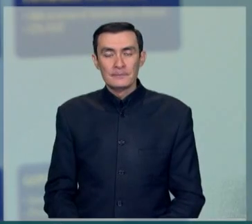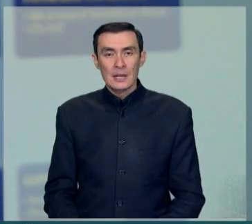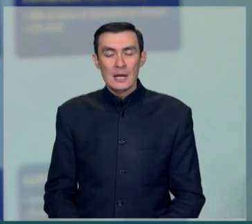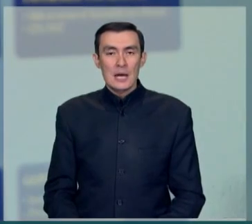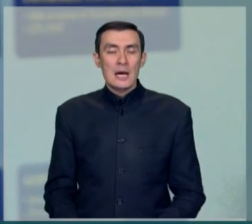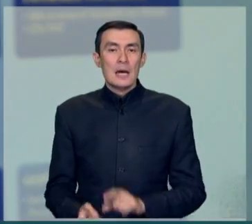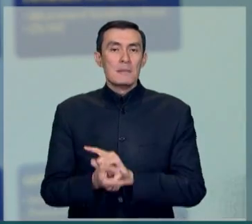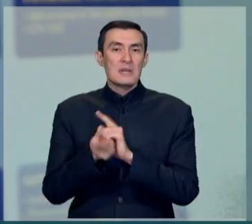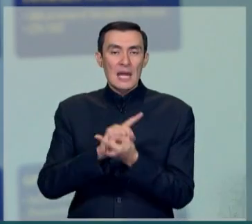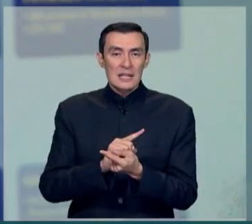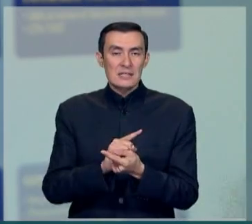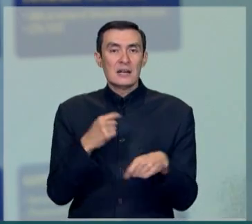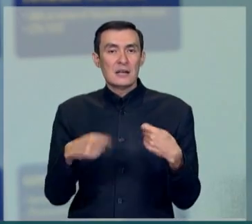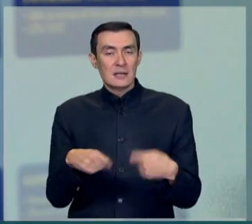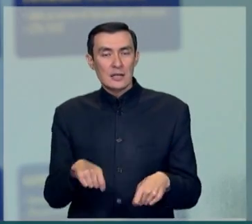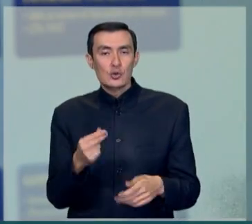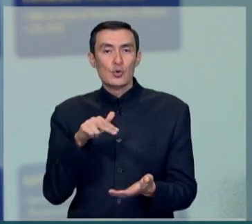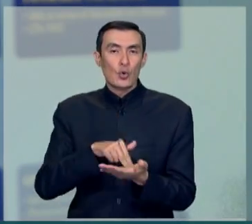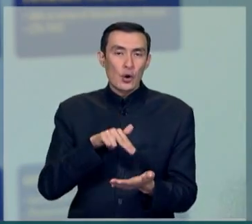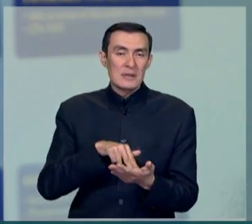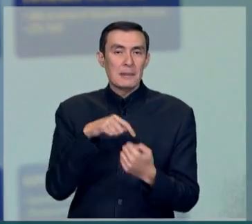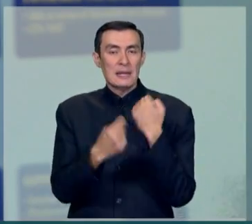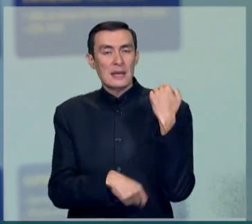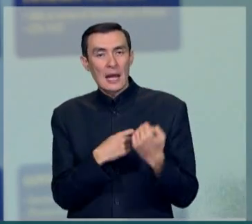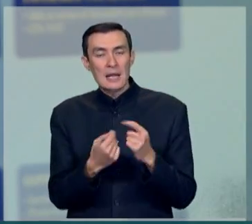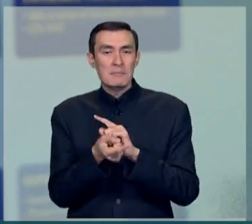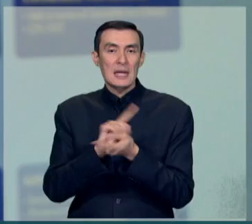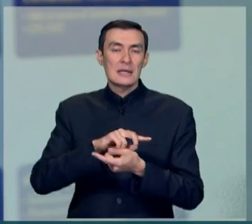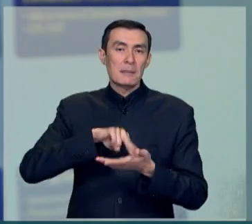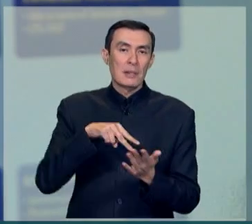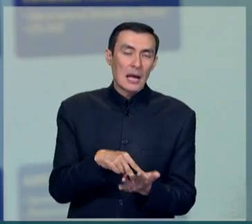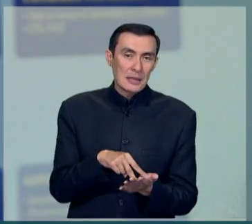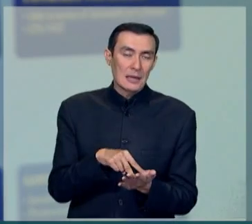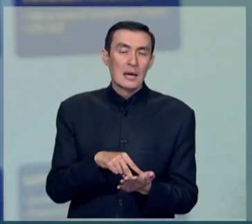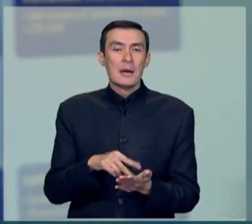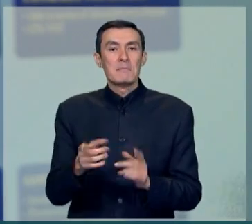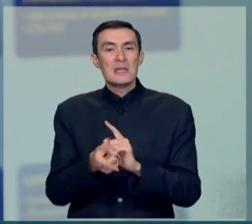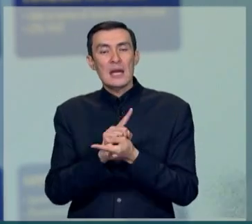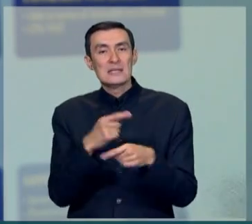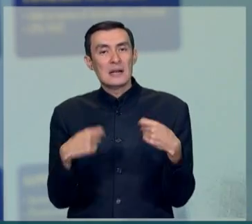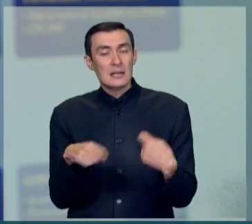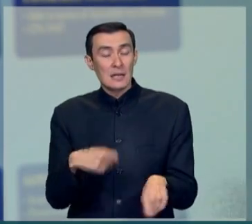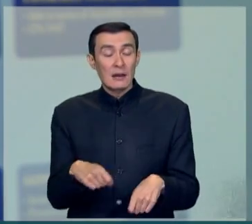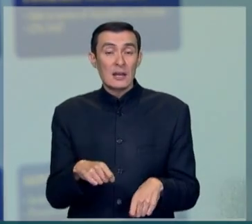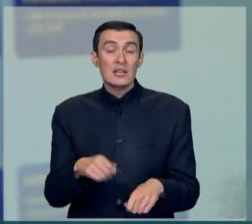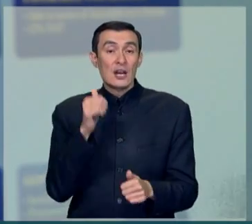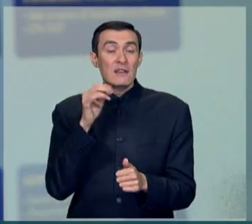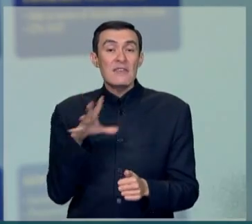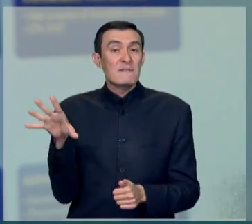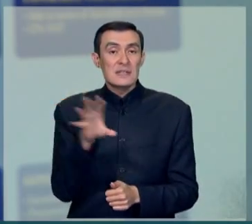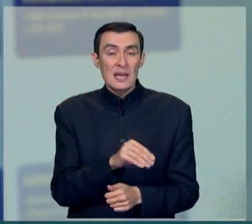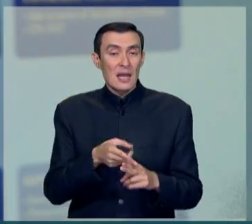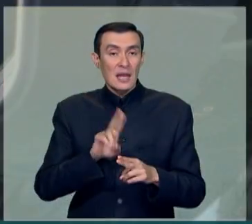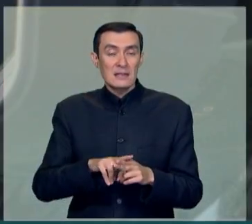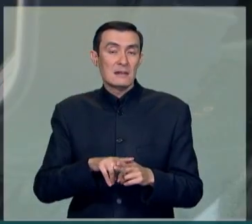меняется конъюнктура рынка меняется цены на сырье меняются планы инвестора меняются рынке поэтому не все инициативы доходят до конца